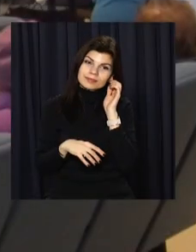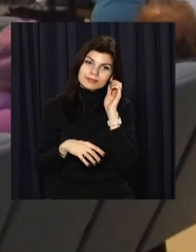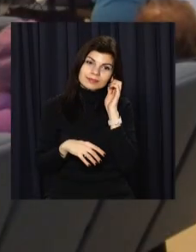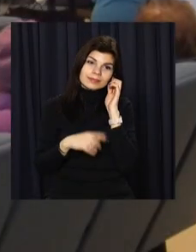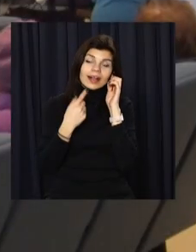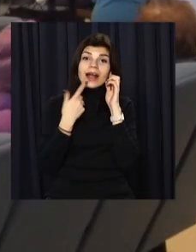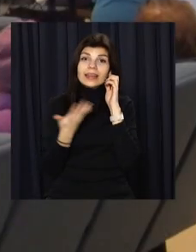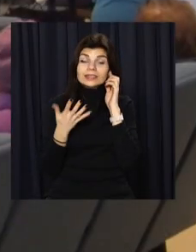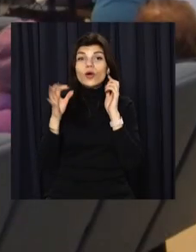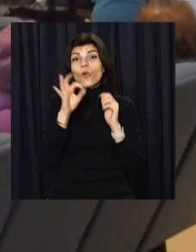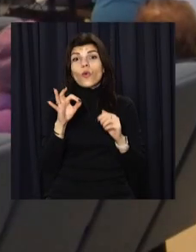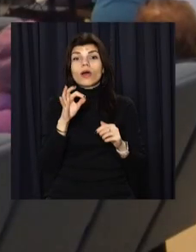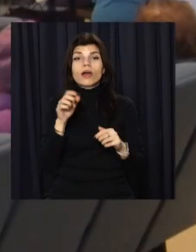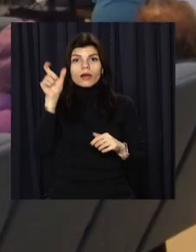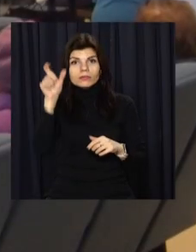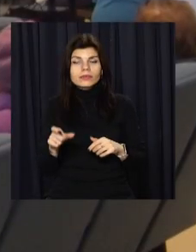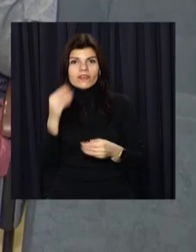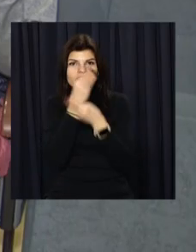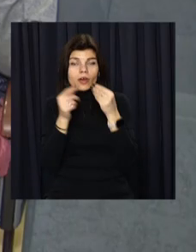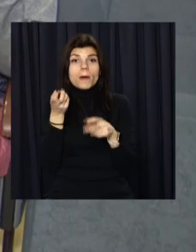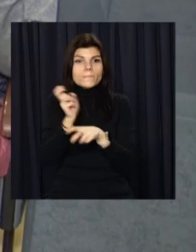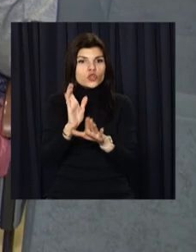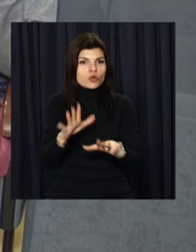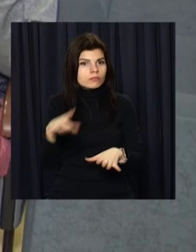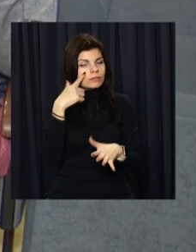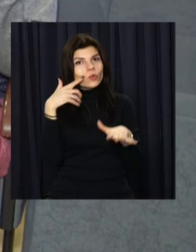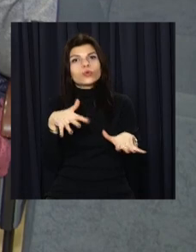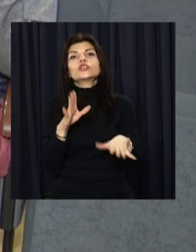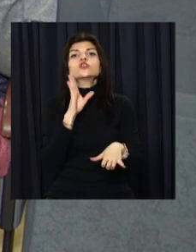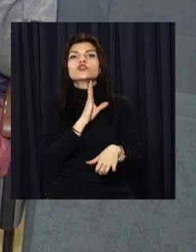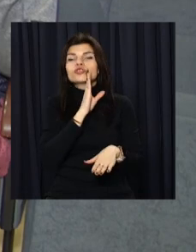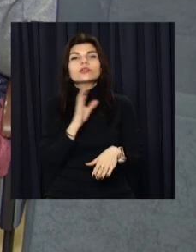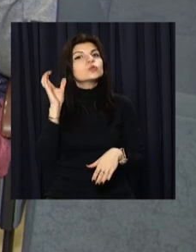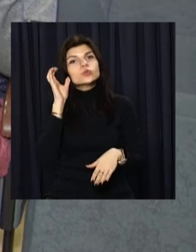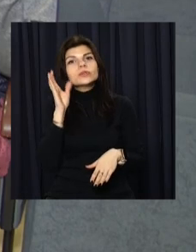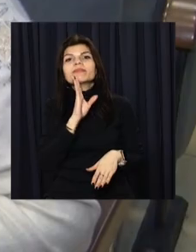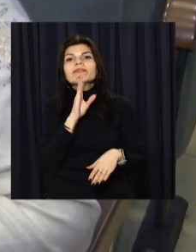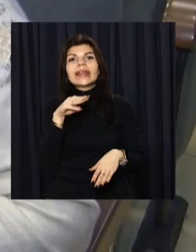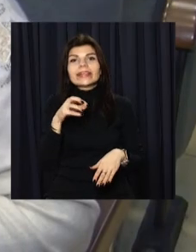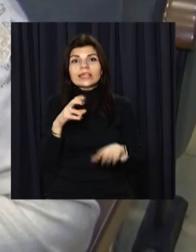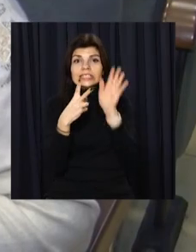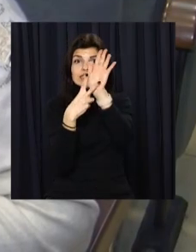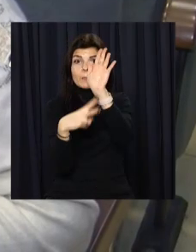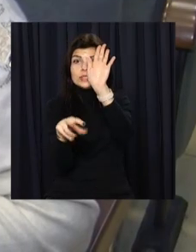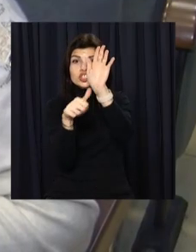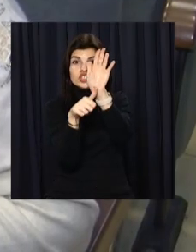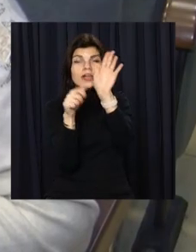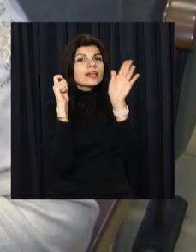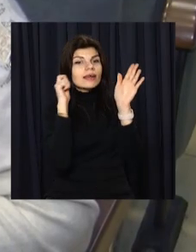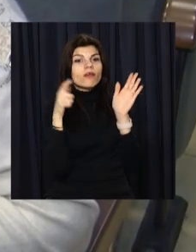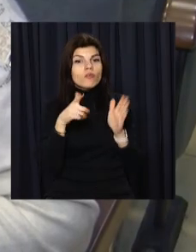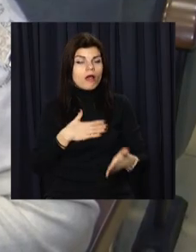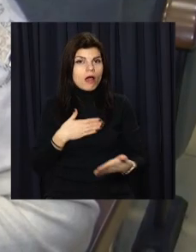На лекцію про аферистів прийшли лише жінки. Уважно слухає поради пані Тетяна. Їй 76 і вона